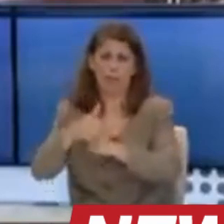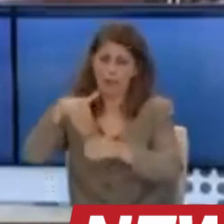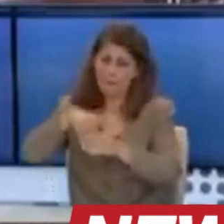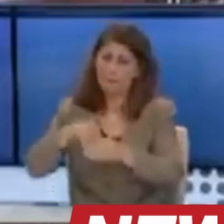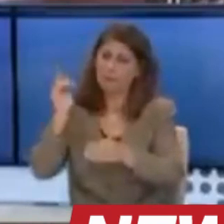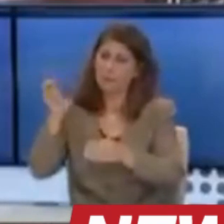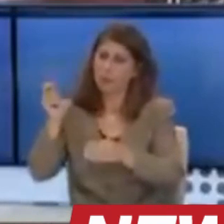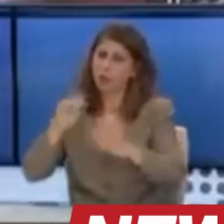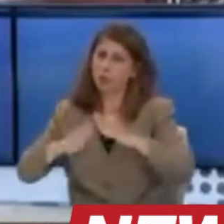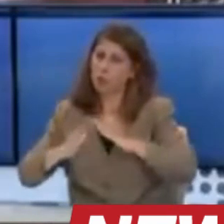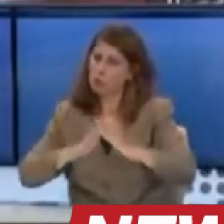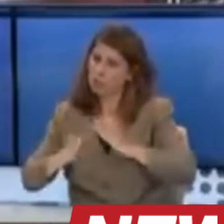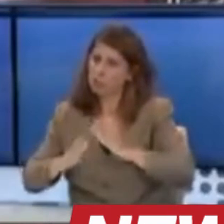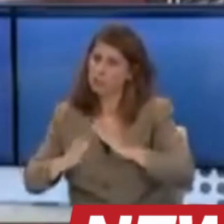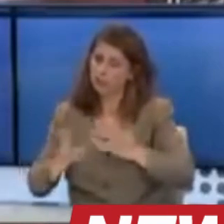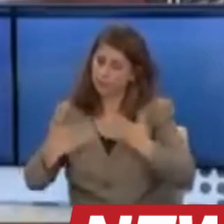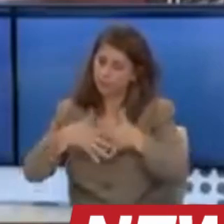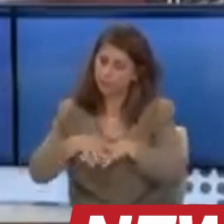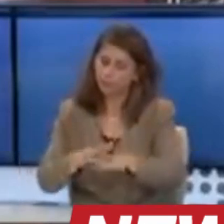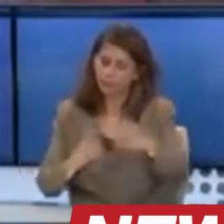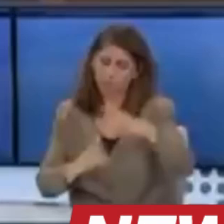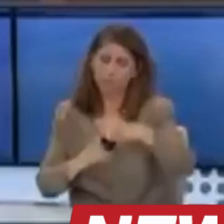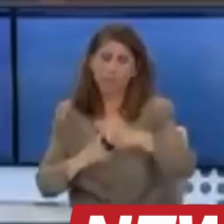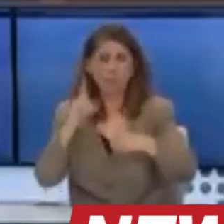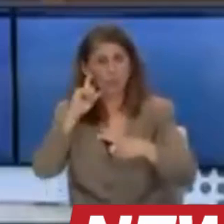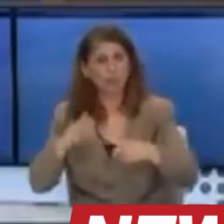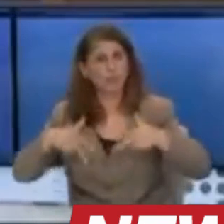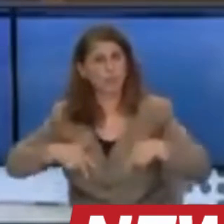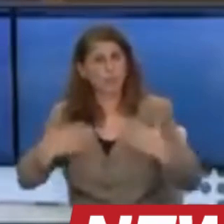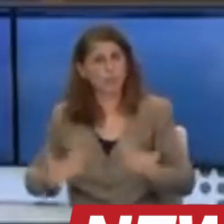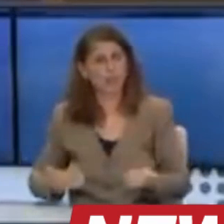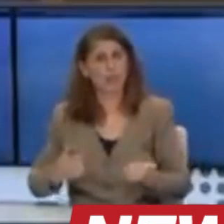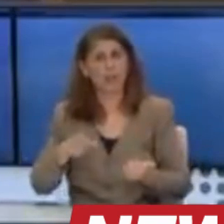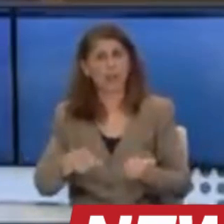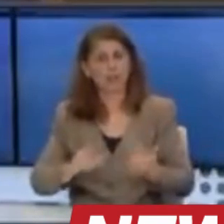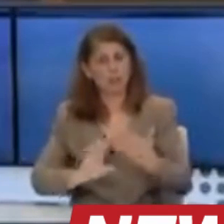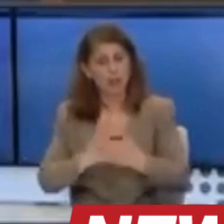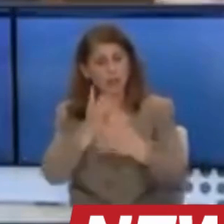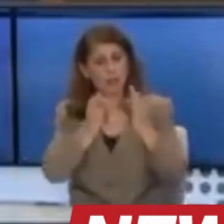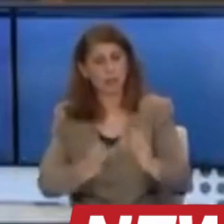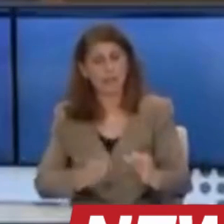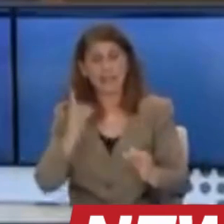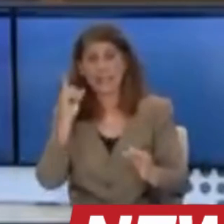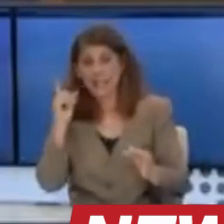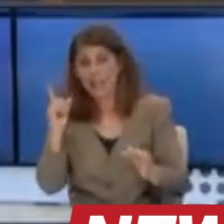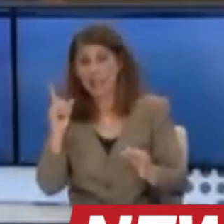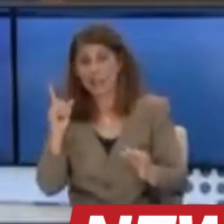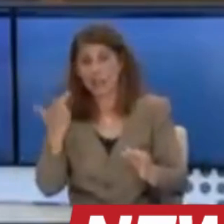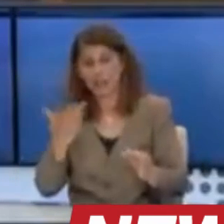της πολιτικής προστασίας που να ενσωματώνει την καλύτερη δυνατή τεχνογνωσία που το κράτος έχει ως προς τα προληπτικά μοντέλα. Δεν γίνεται να υπάρχουν